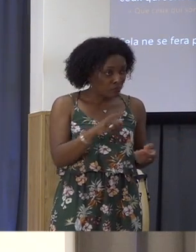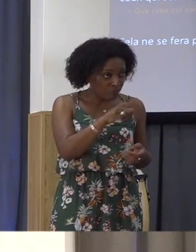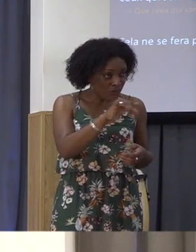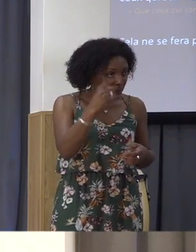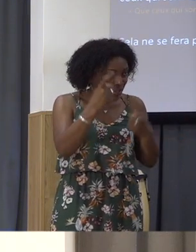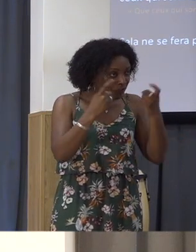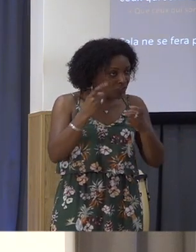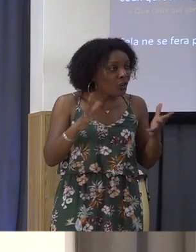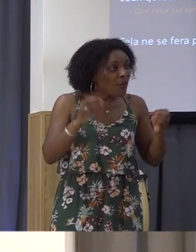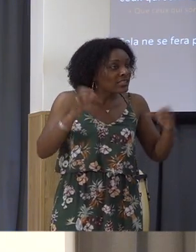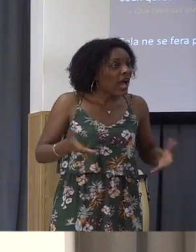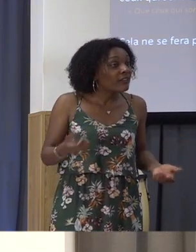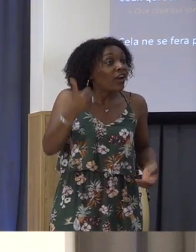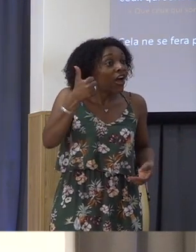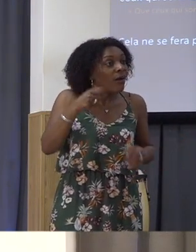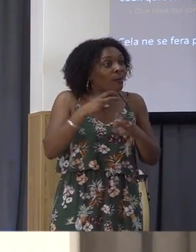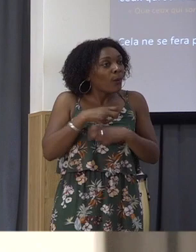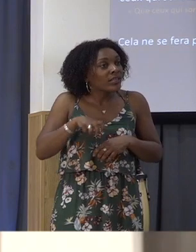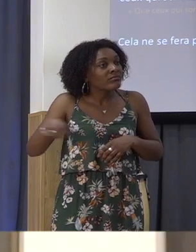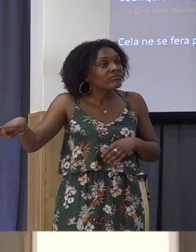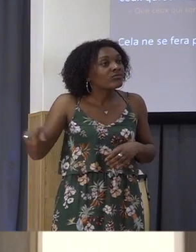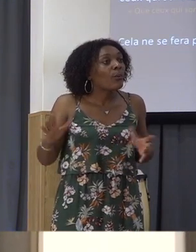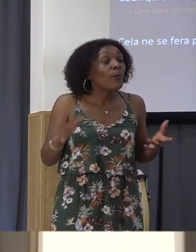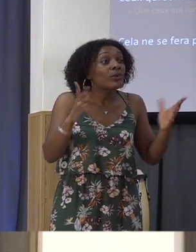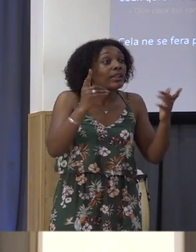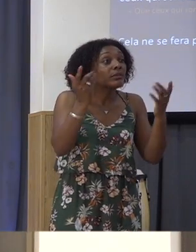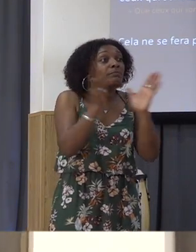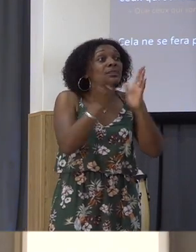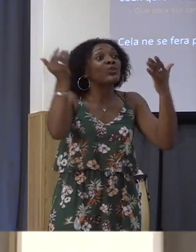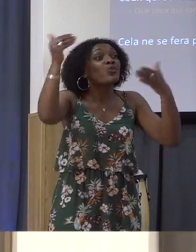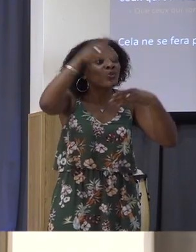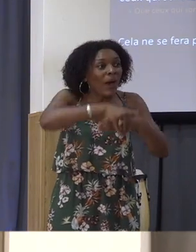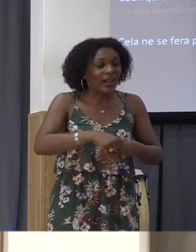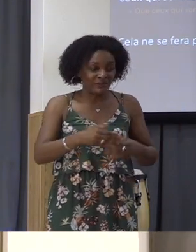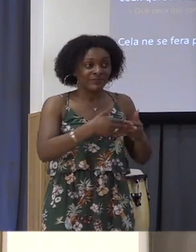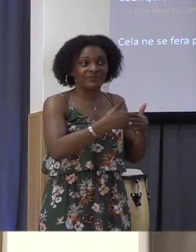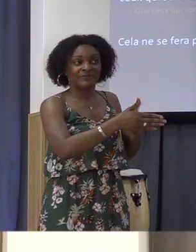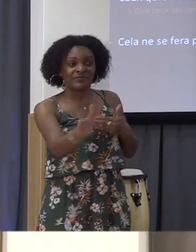Je ne sais pas s'il l'a identifié le soir quand il les faisait rentrer,